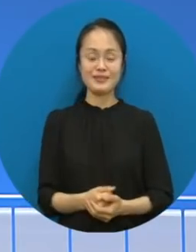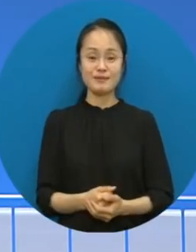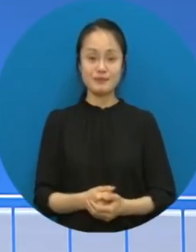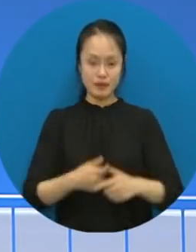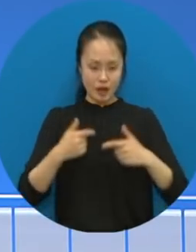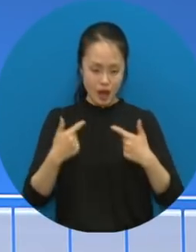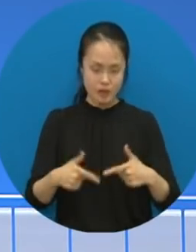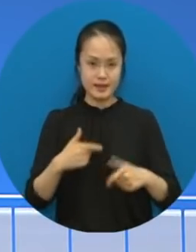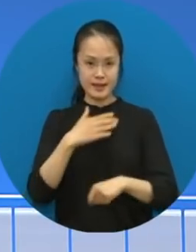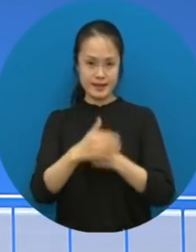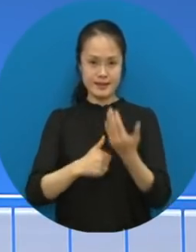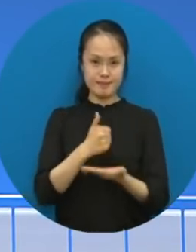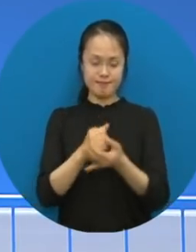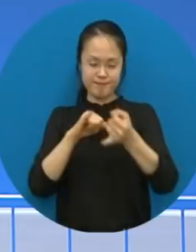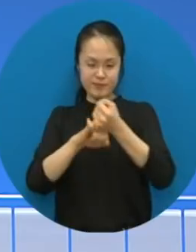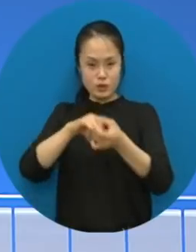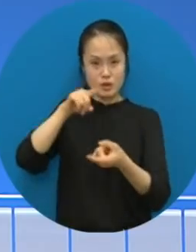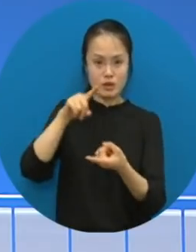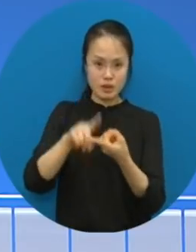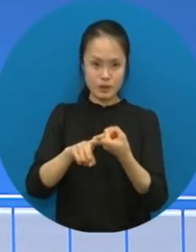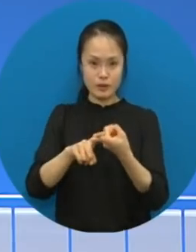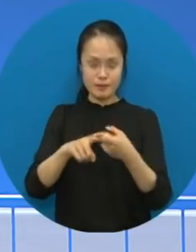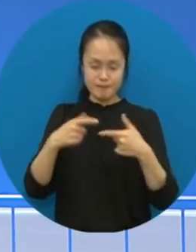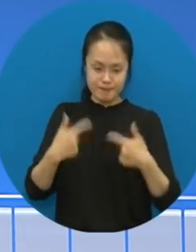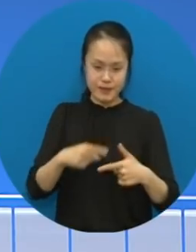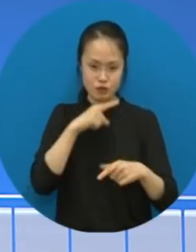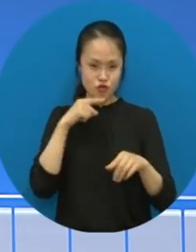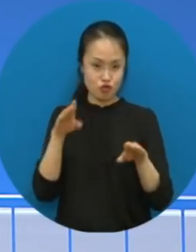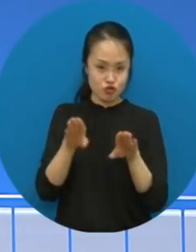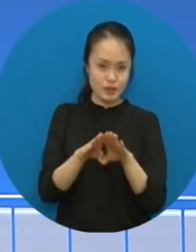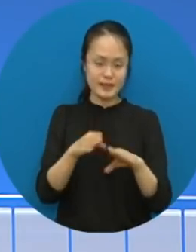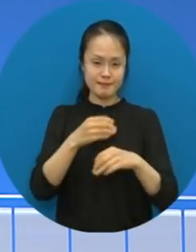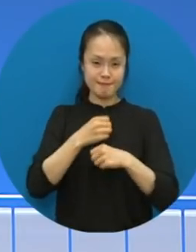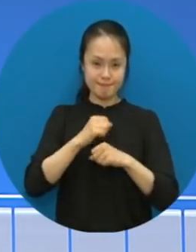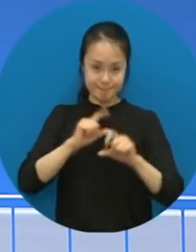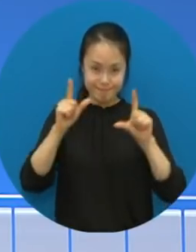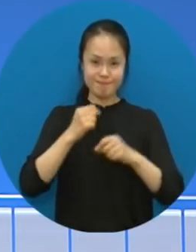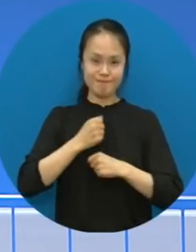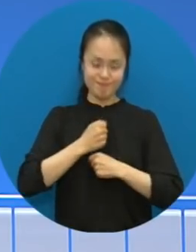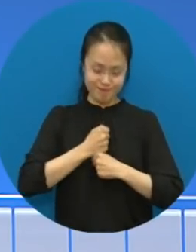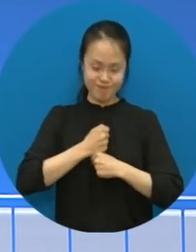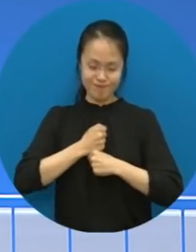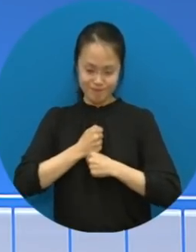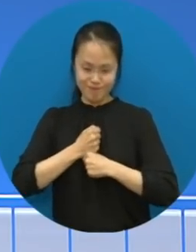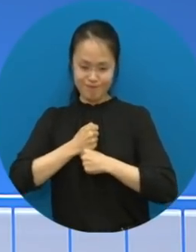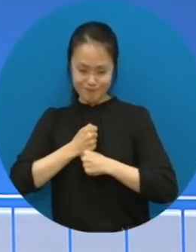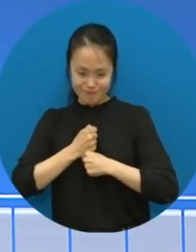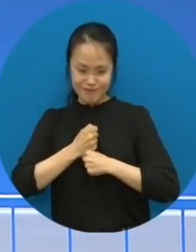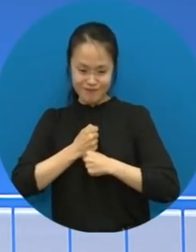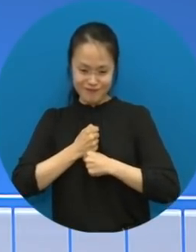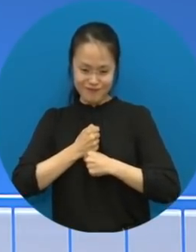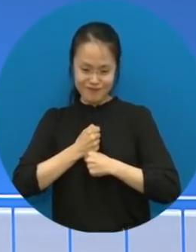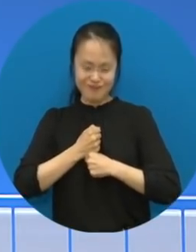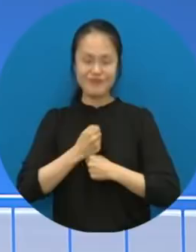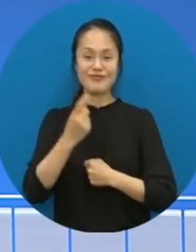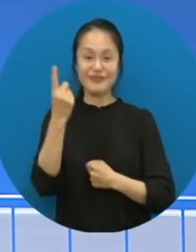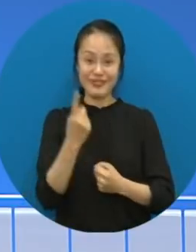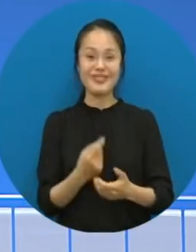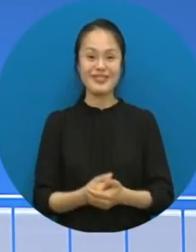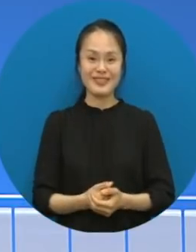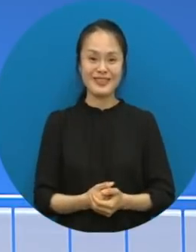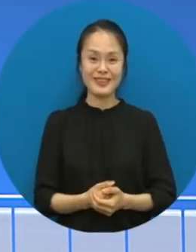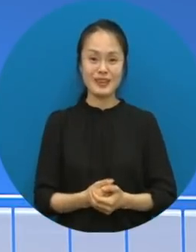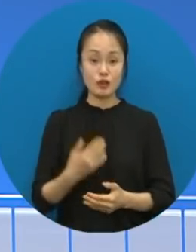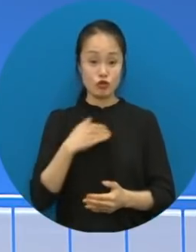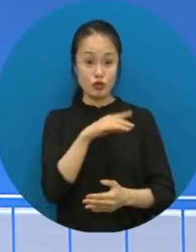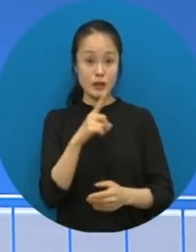항상 하나님의 약속대로 날마다 흥하였으며 하나님의 거룩한 약속을 지켜왔습니다. 우리가